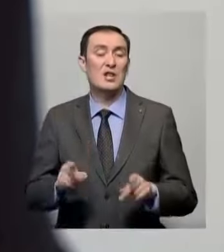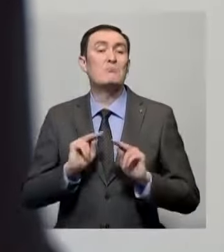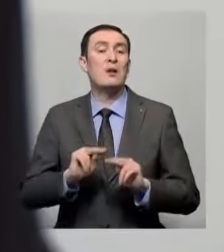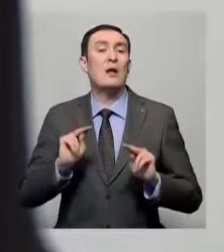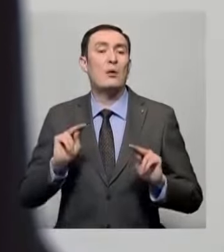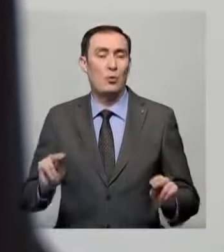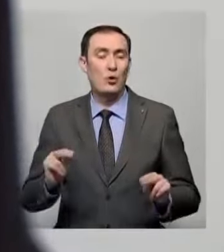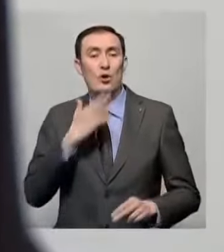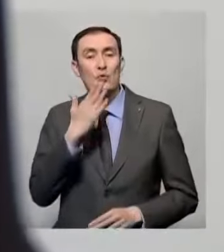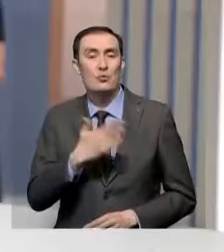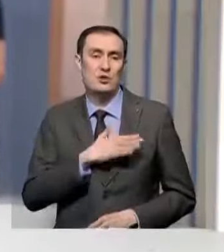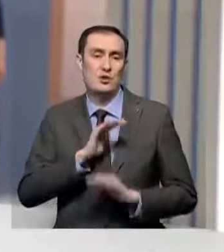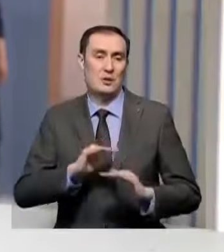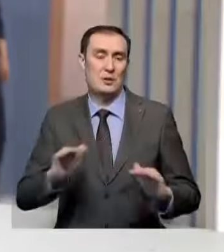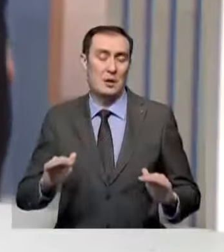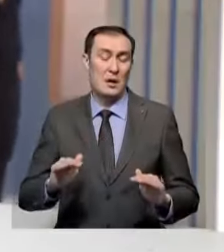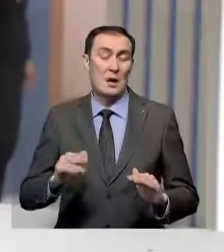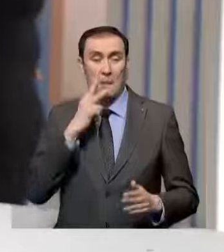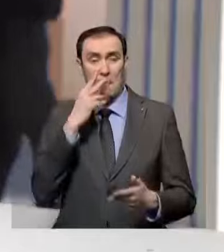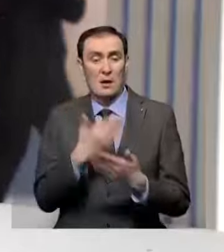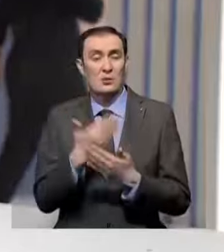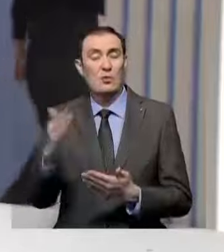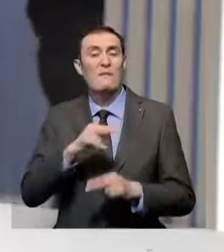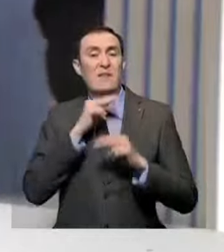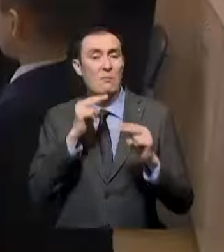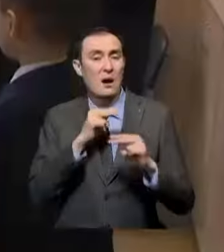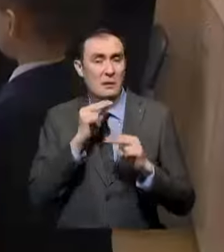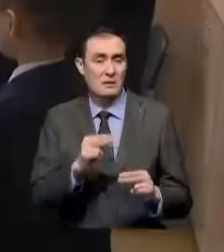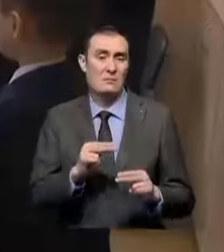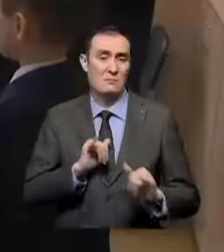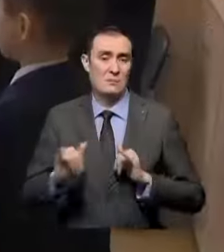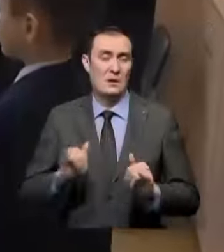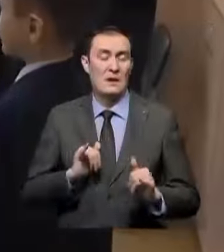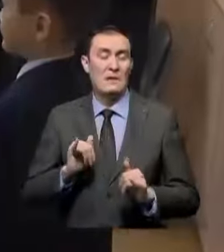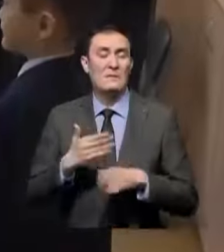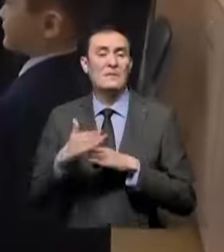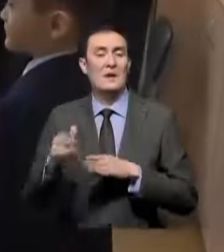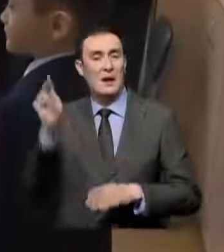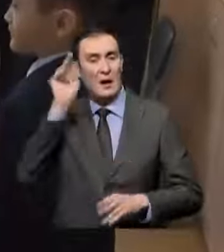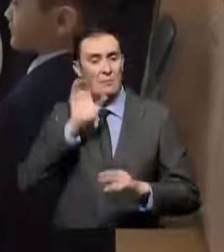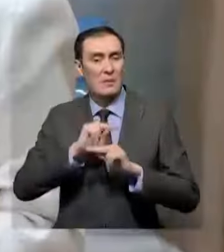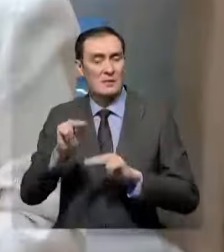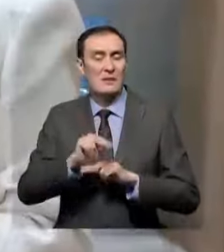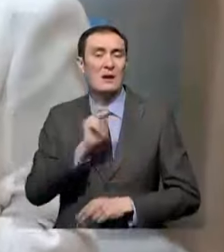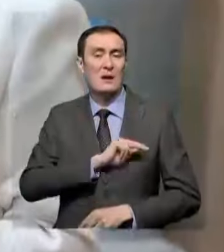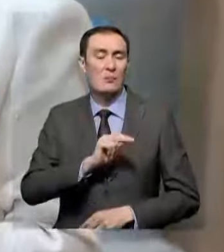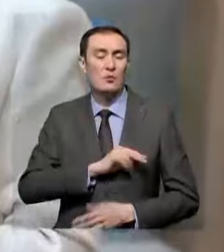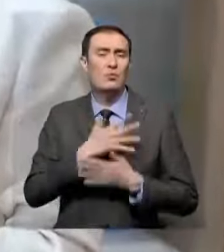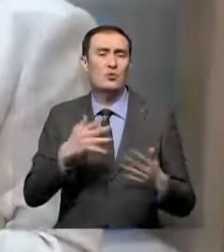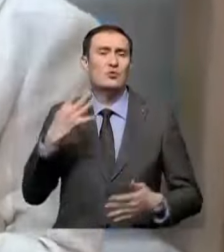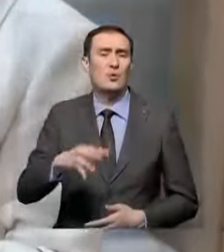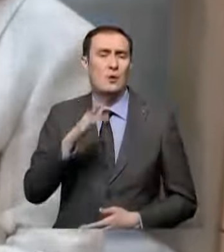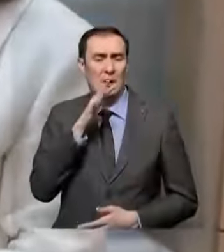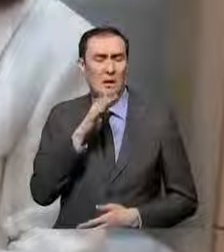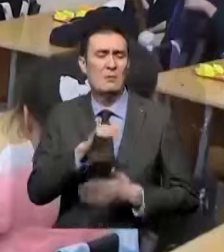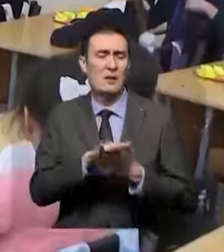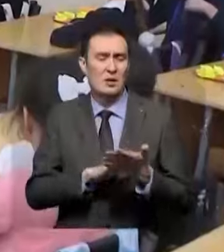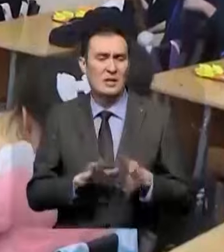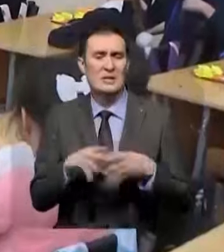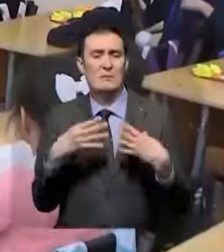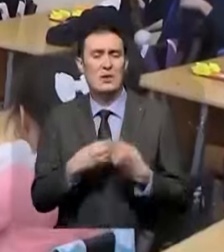педагог, любящий детей. Говорит о ее внимании. В сфере образования Ардак Смагулова работает больше 40 лет.